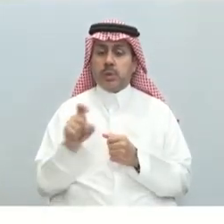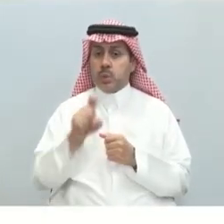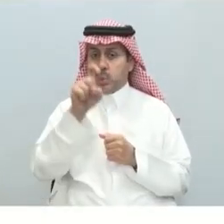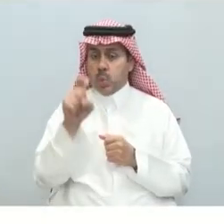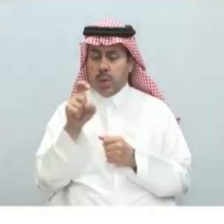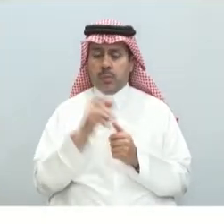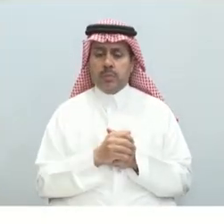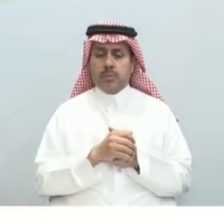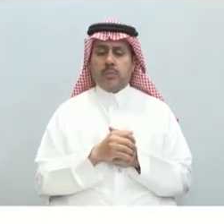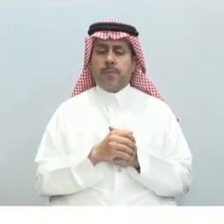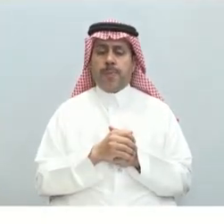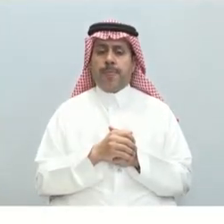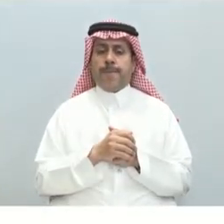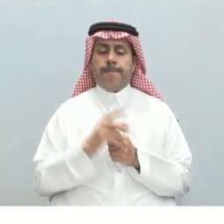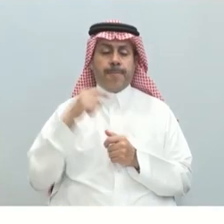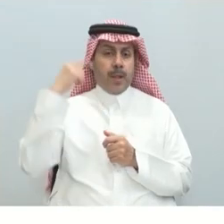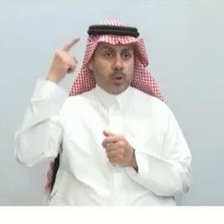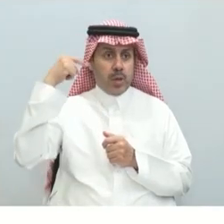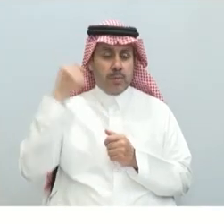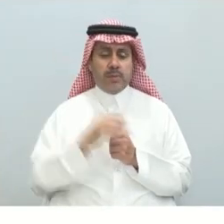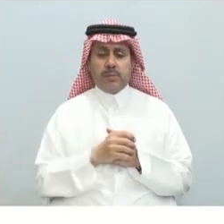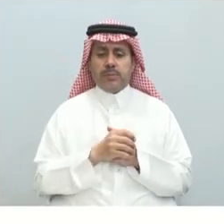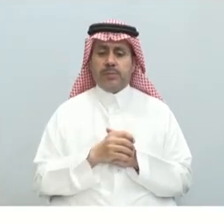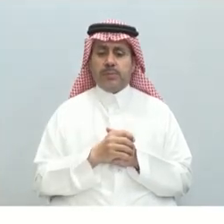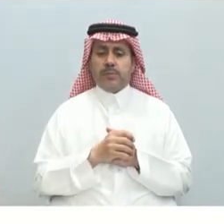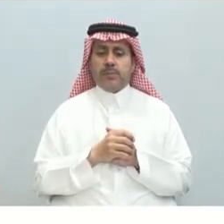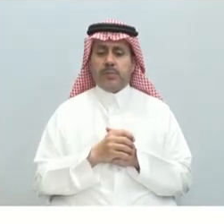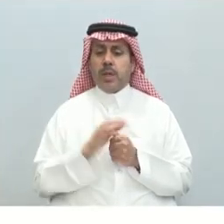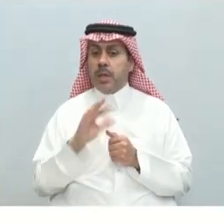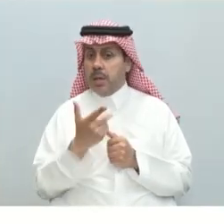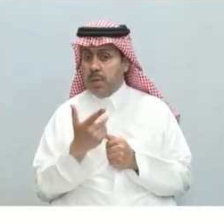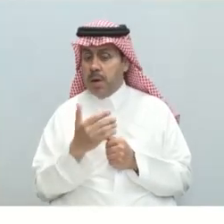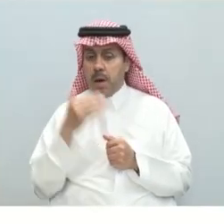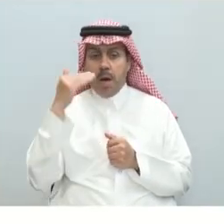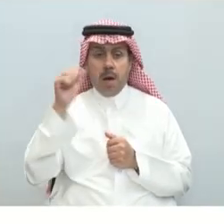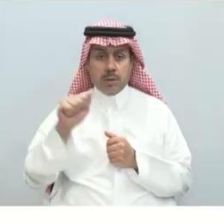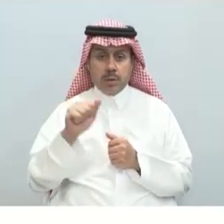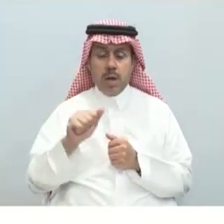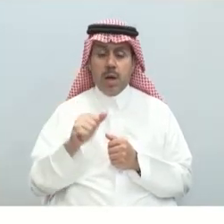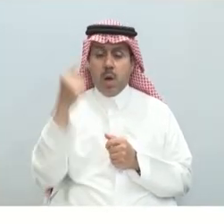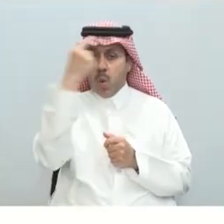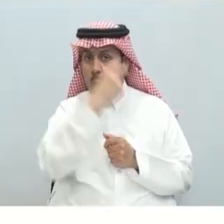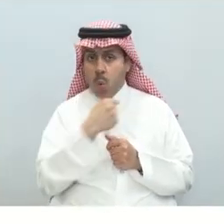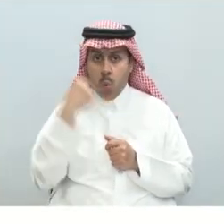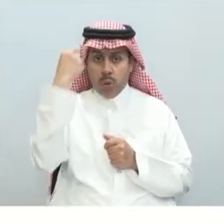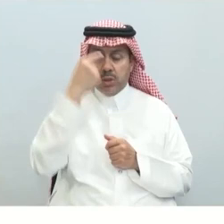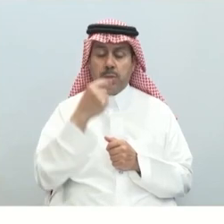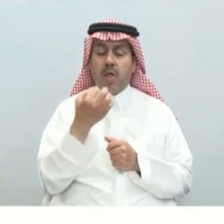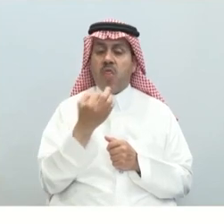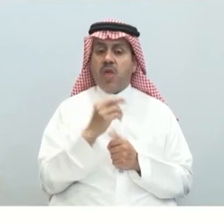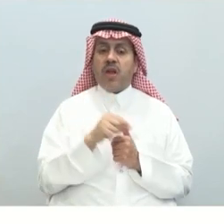سؤال ينبغي ان نتامل فيه حتى نعرف الجواب عنه لما خص الوجه بالذكر في